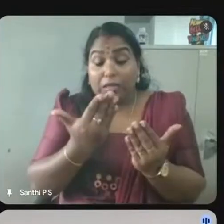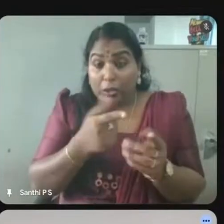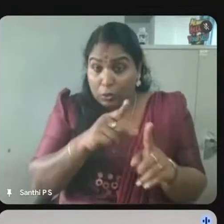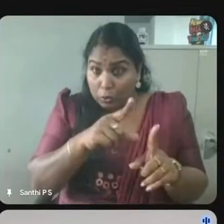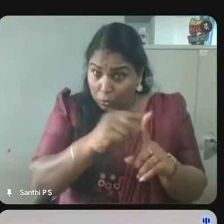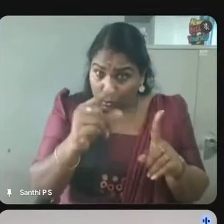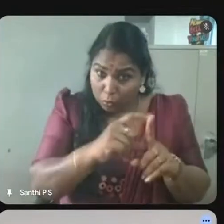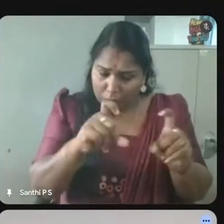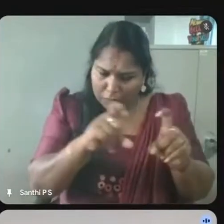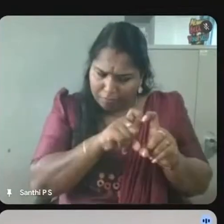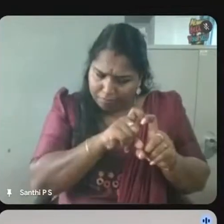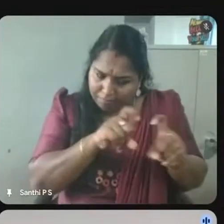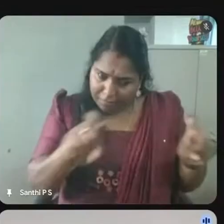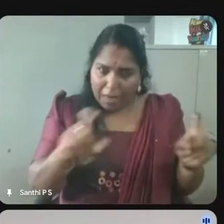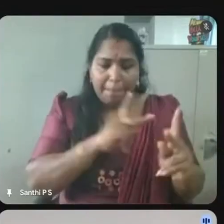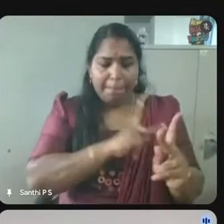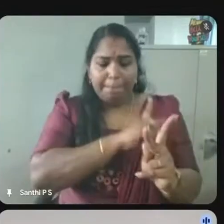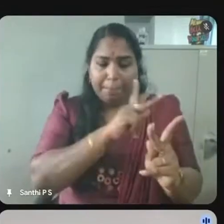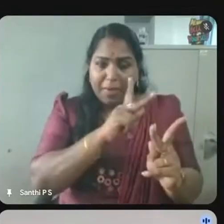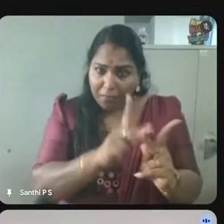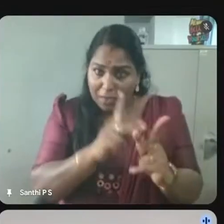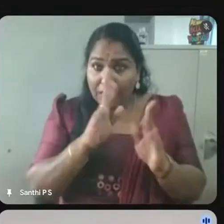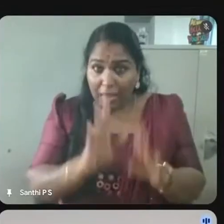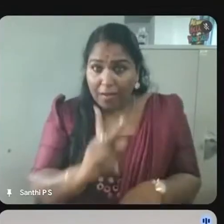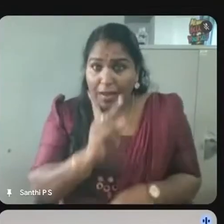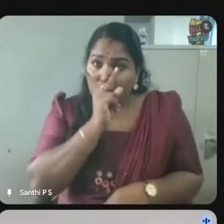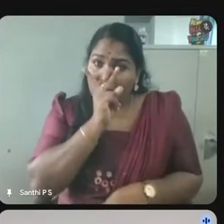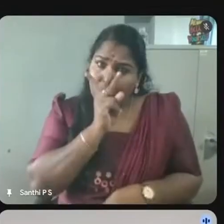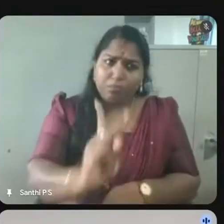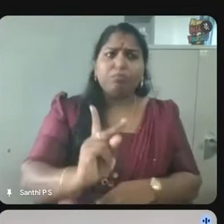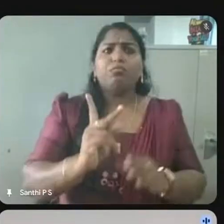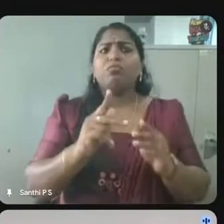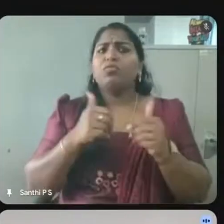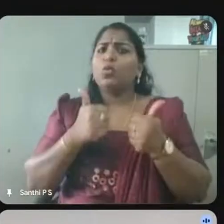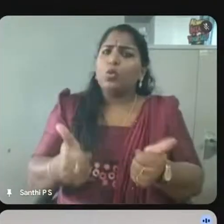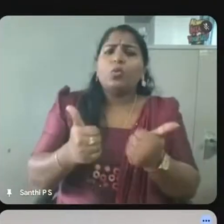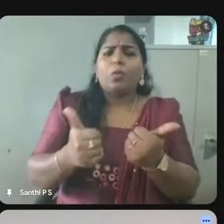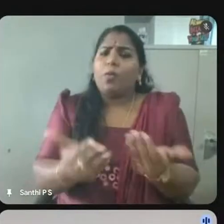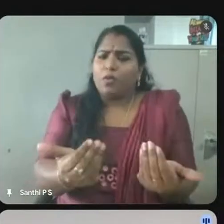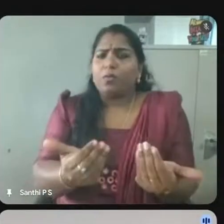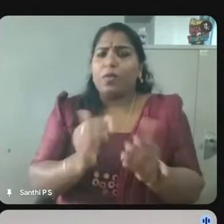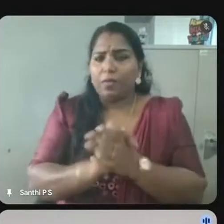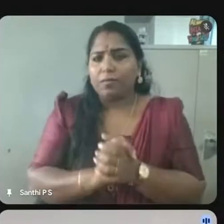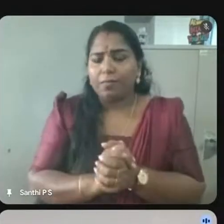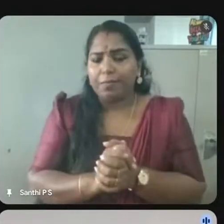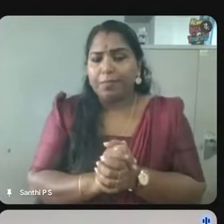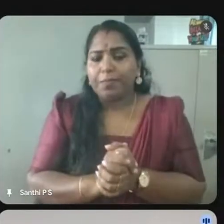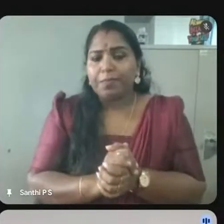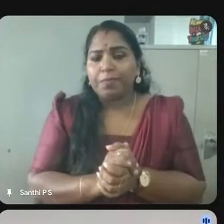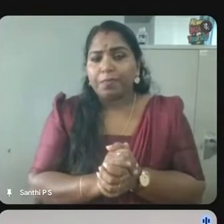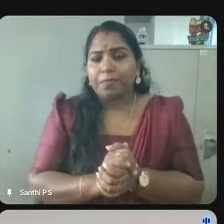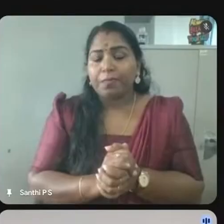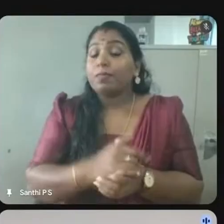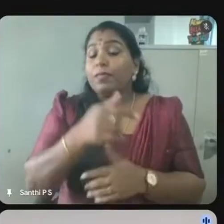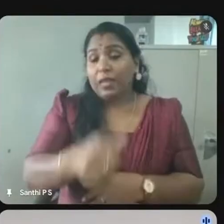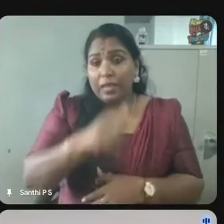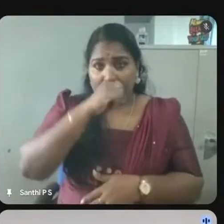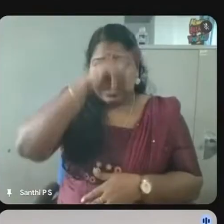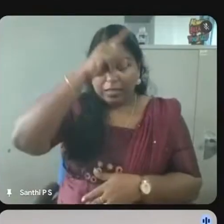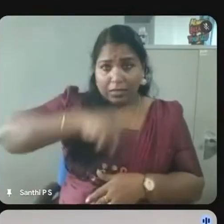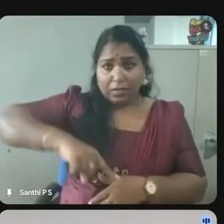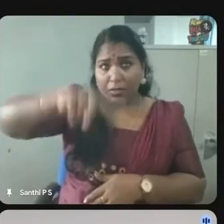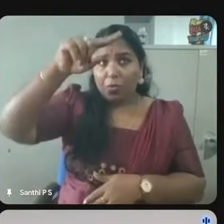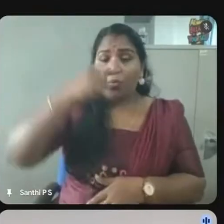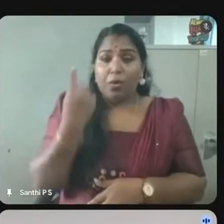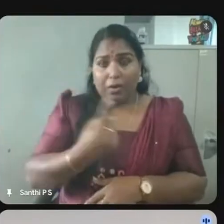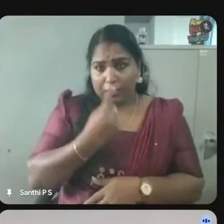ആൾക്കാർക്കെങ്കിലും കാഴ്ച നമുക്ക് വീണ്ടെടുക്കാം എന്നുള്ളത് വളരെ പ്രസക്തമായ ഒരു കാര്യമാണ്. നമ്മൾ ഇതിപ്പോ ഇന്ത്യയിലെ മാത്രം കണക്കല്ല,